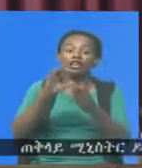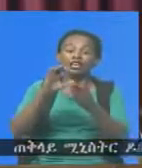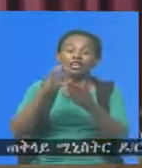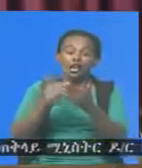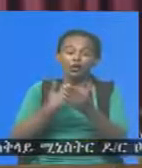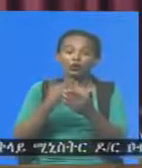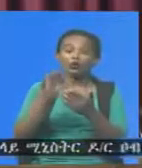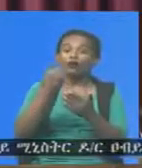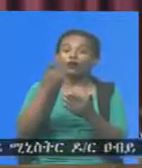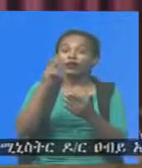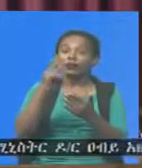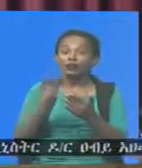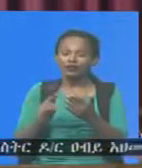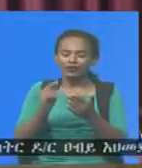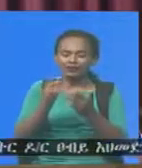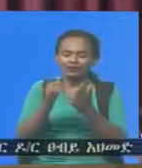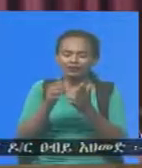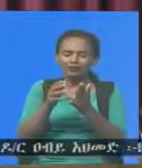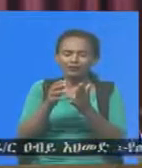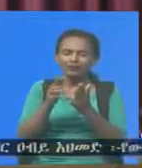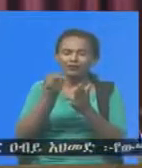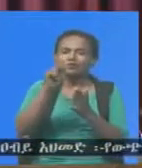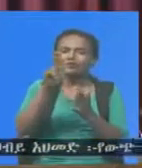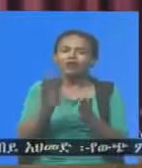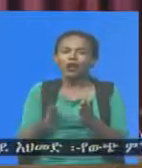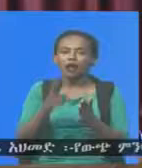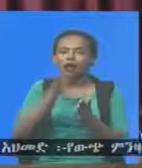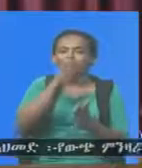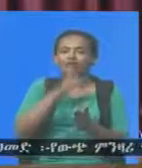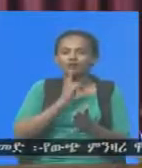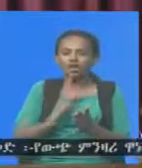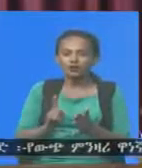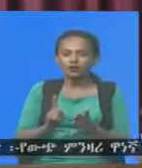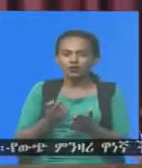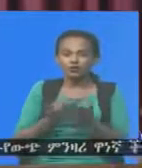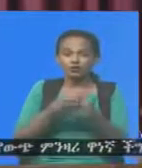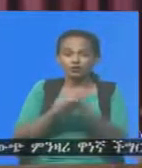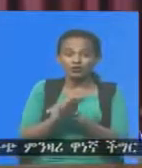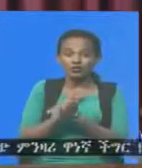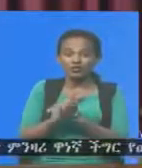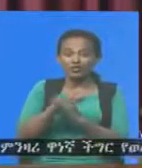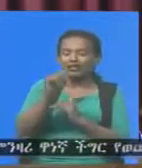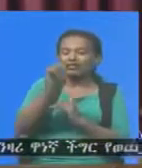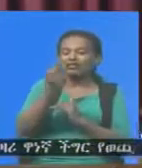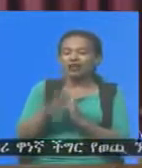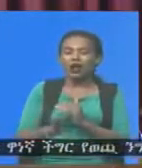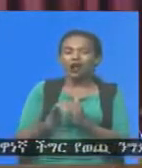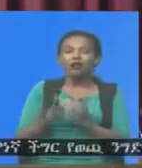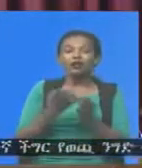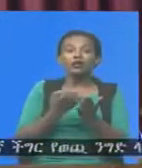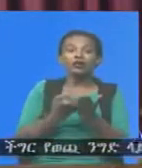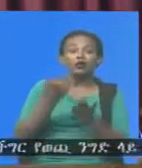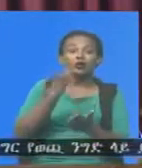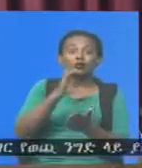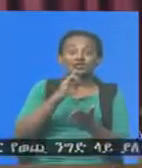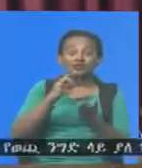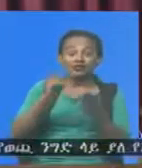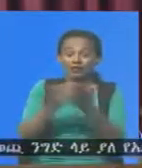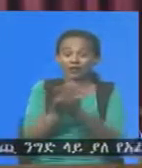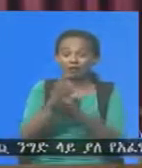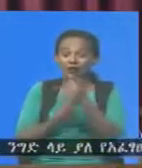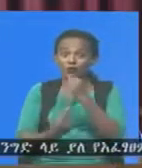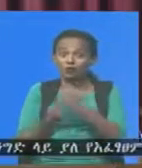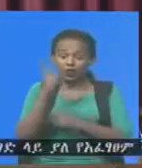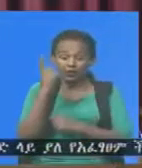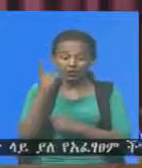ያልወጣ ተራ ፍልስፍና ነው አይዲዮሎጂ ውስጥ የለበትም ተራ ኢኮኖሚክስ ፈንዳሜንታል ብቻ